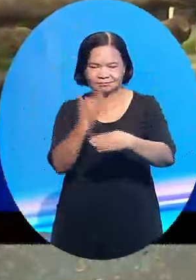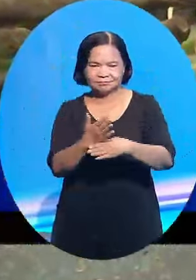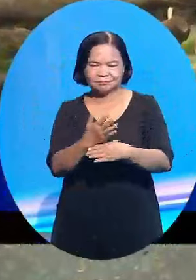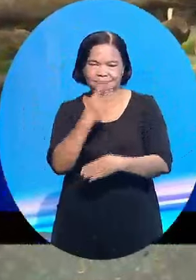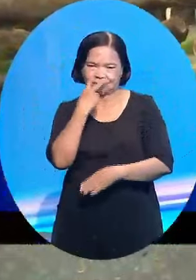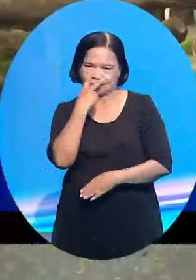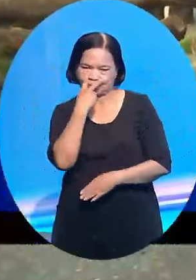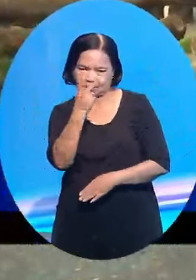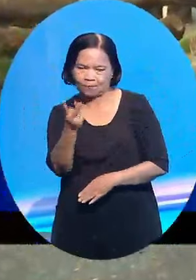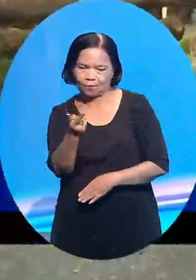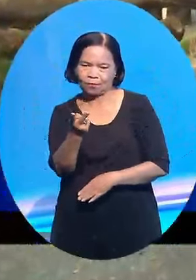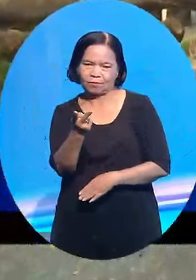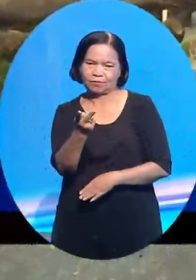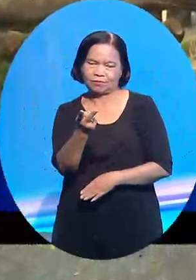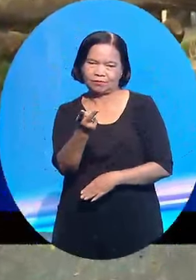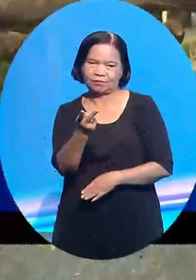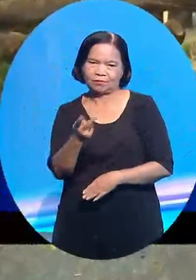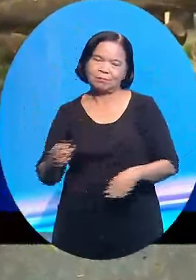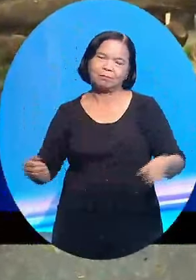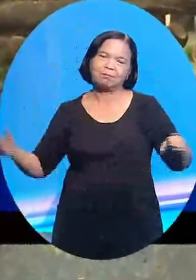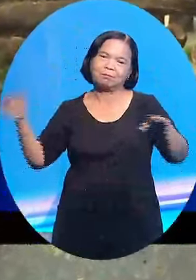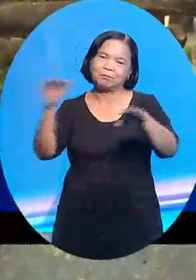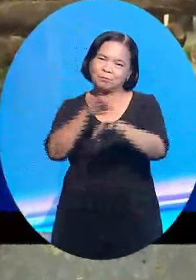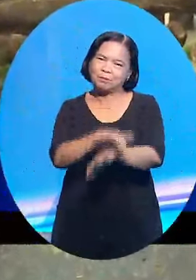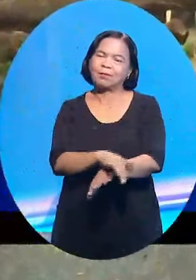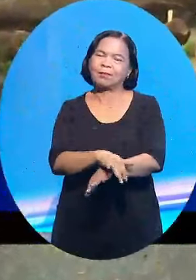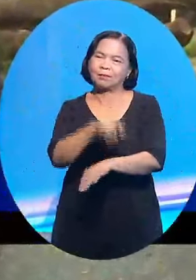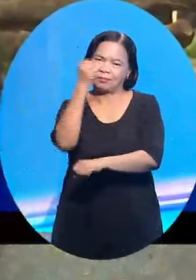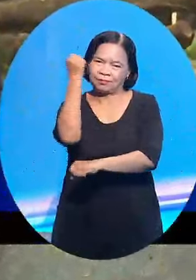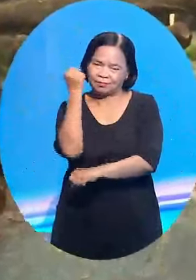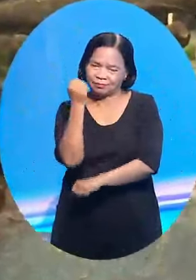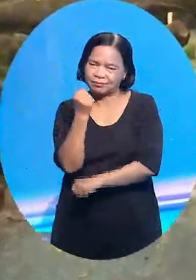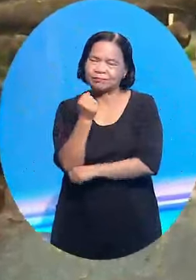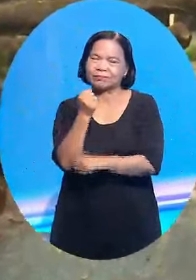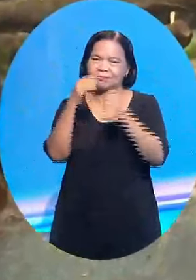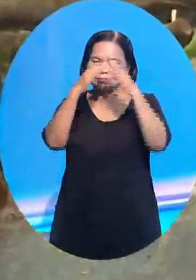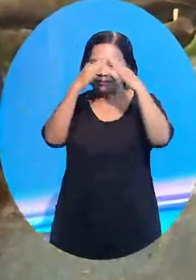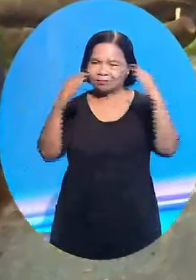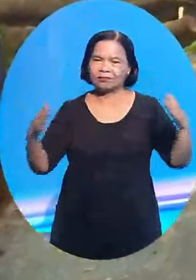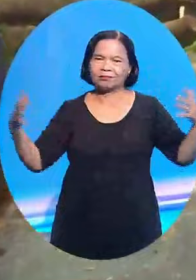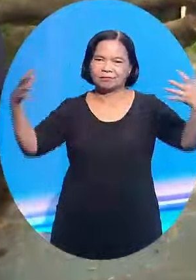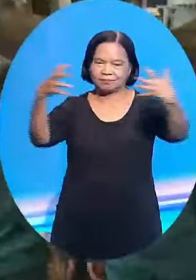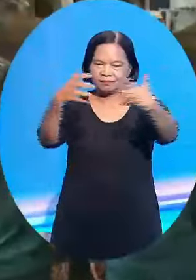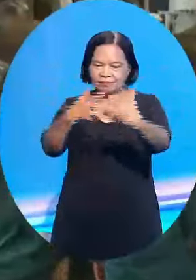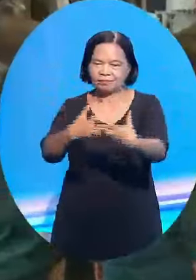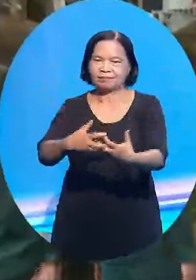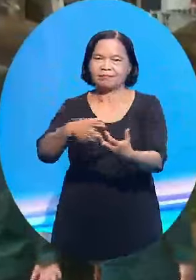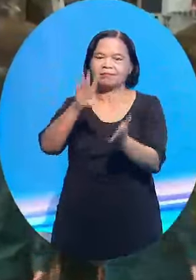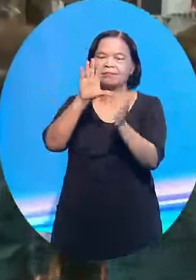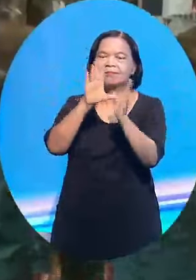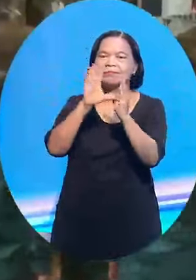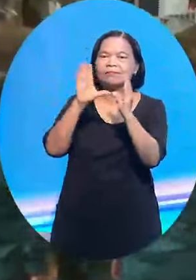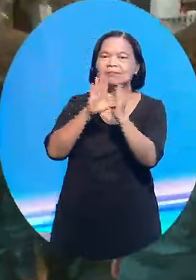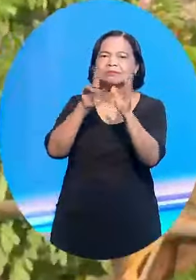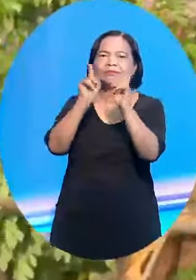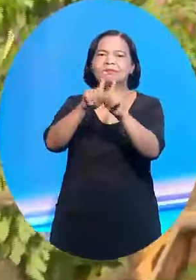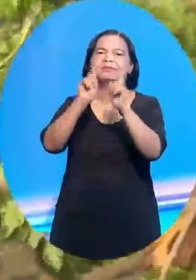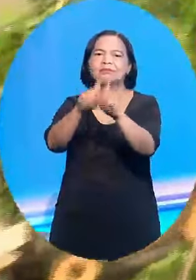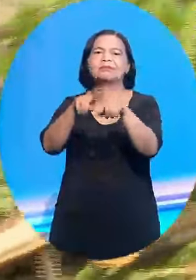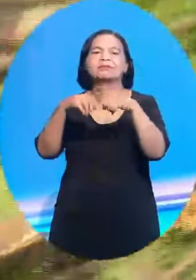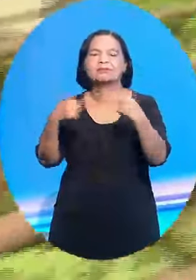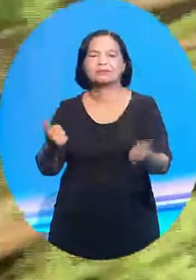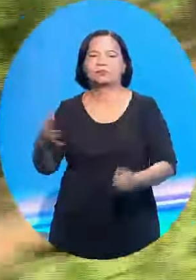dưỡng từ truy tu và cơ quan nào mà chịu trách nhiệm về cái việc đấy, hay nhà trường cần phải phối hợp với các cơ quan như thế nào thì cái đấy cần phải rõ, và phụ